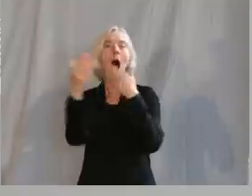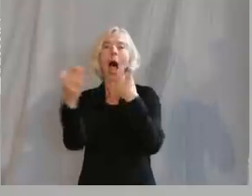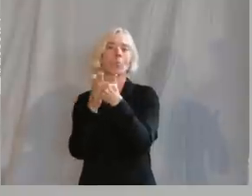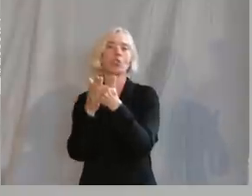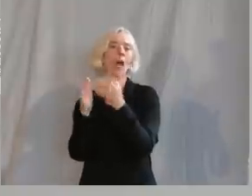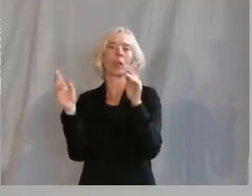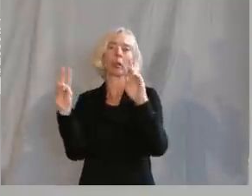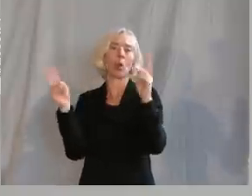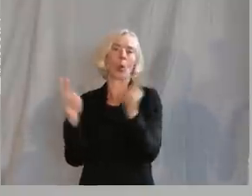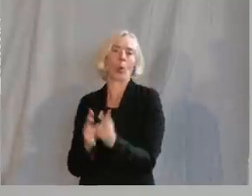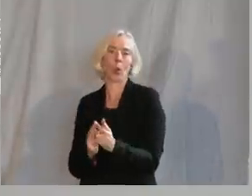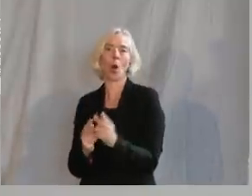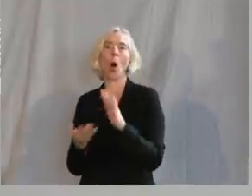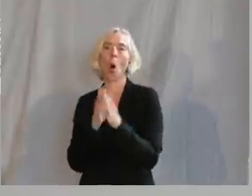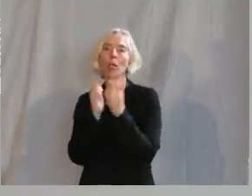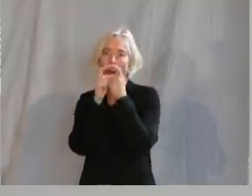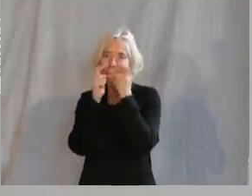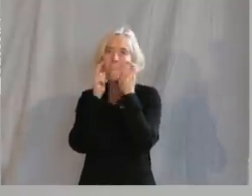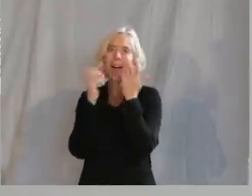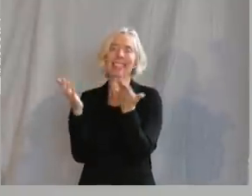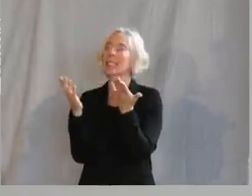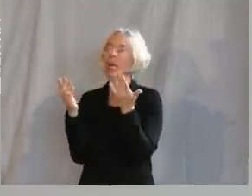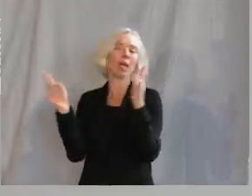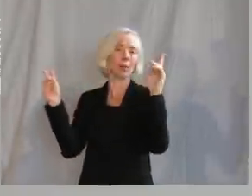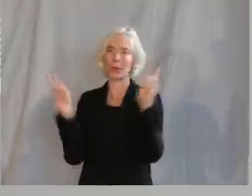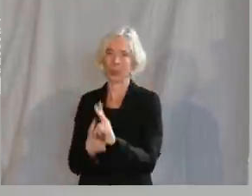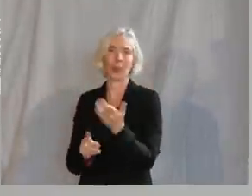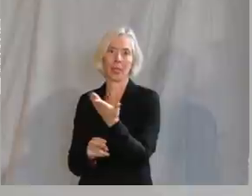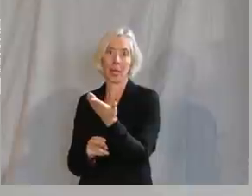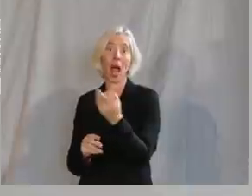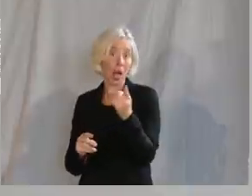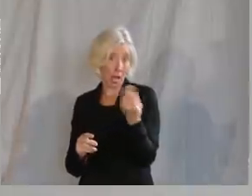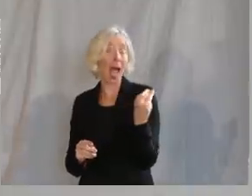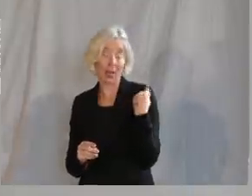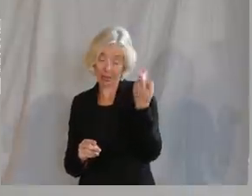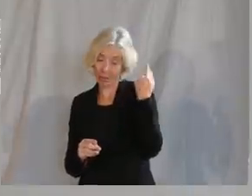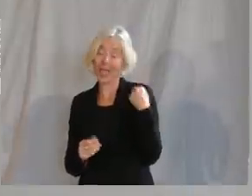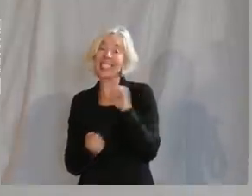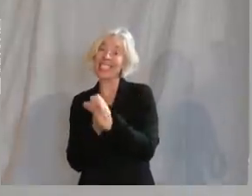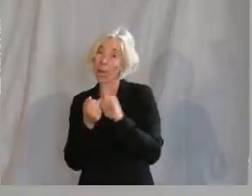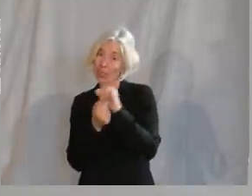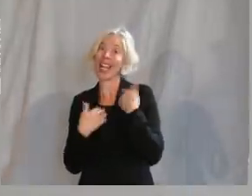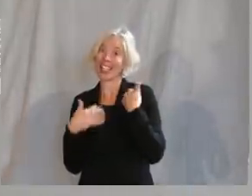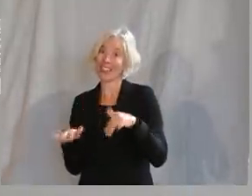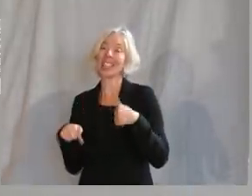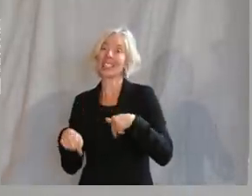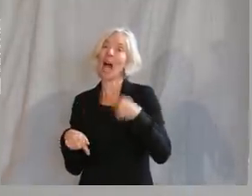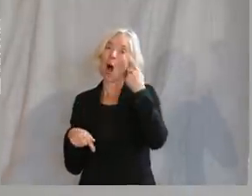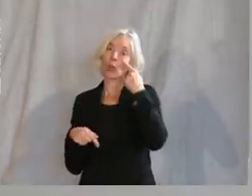so ernst genommen wird. Und jeder, der am Samstagabend in der Marktstraße unterwegs war, ich war es nach der Friedenspreisverleihung, hat gesehen, da hält sich fast niemand mehr